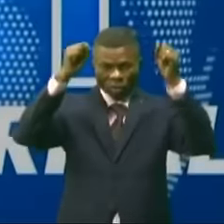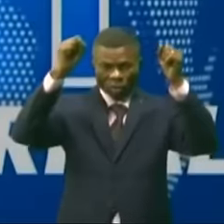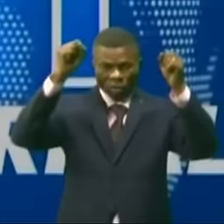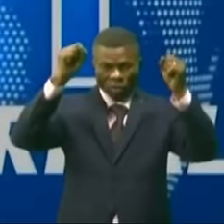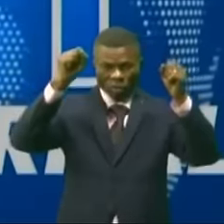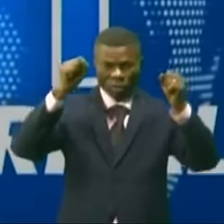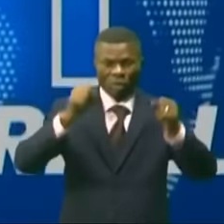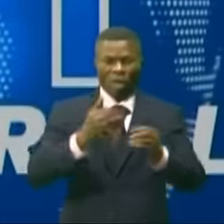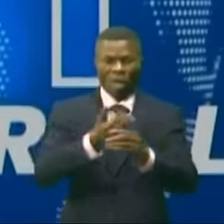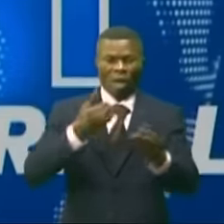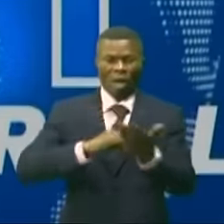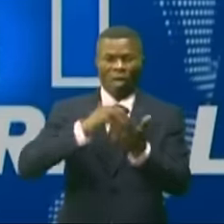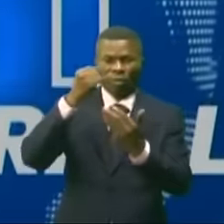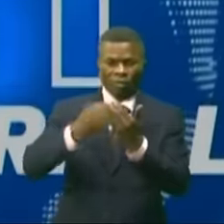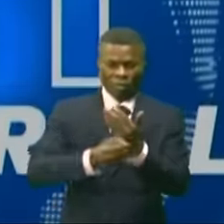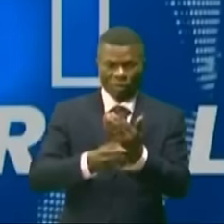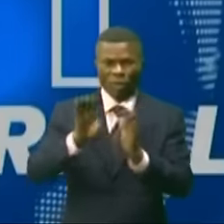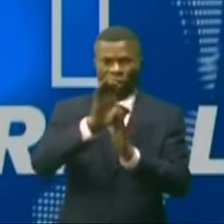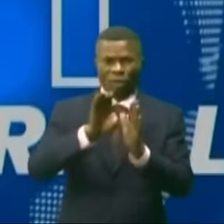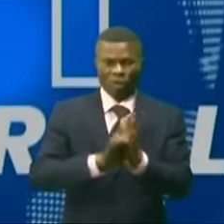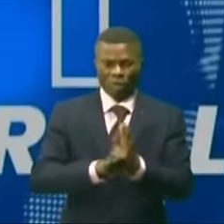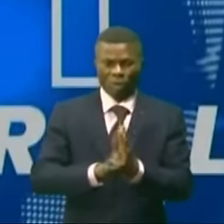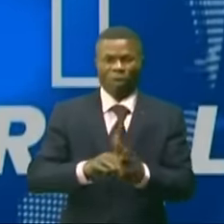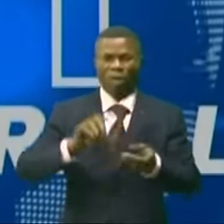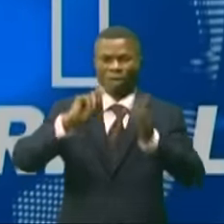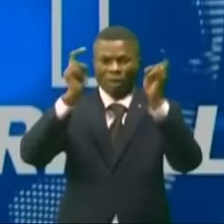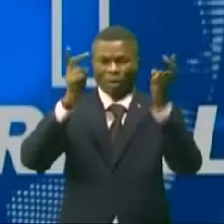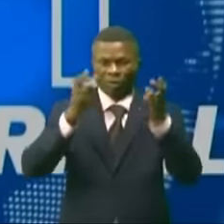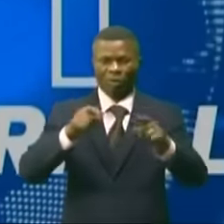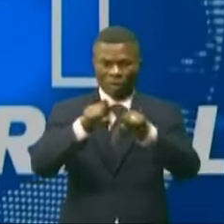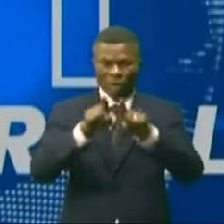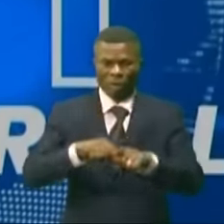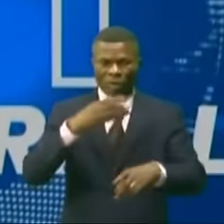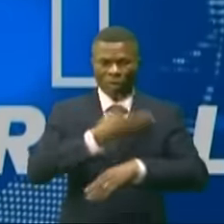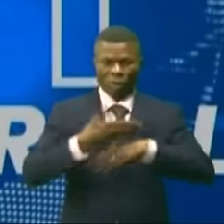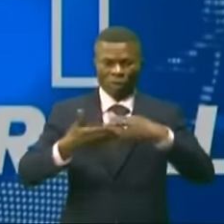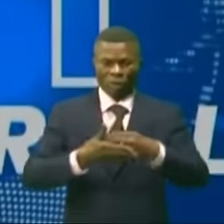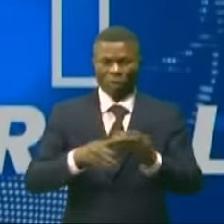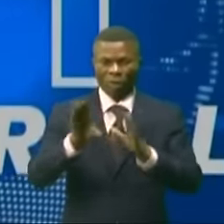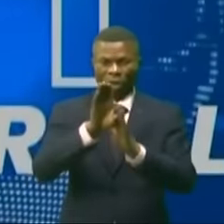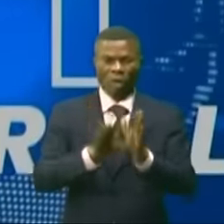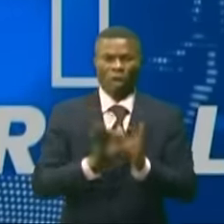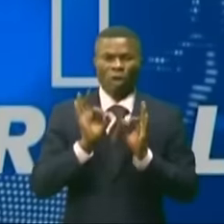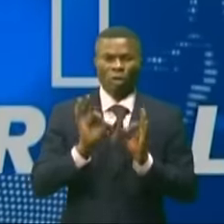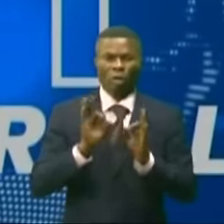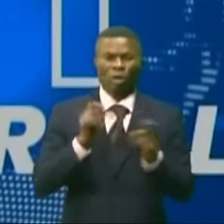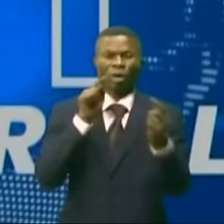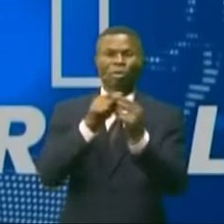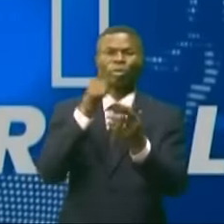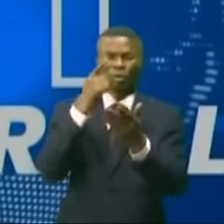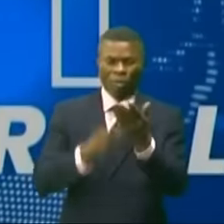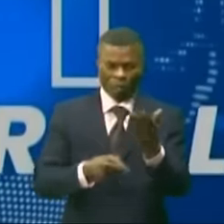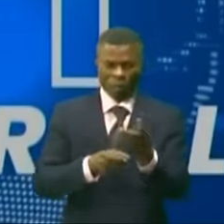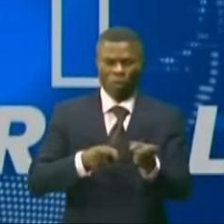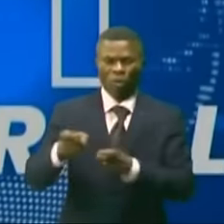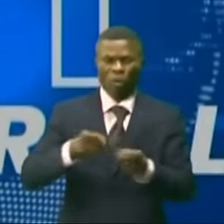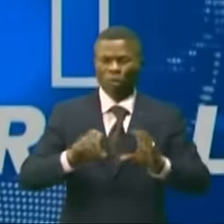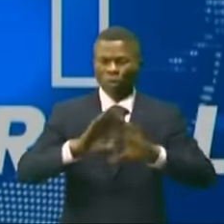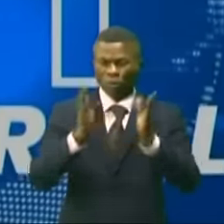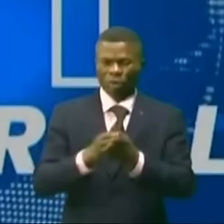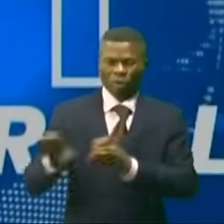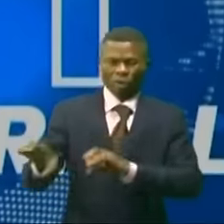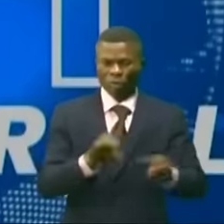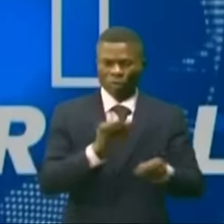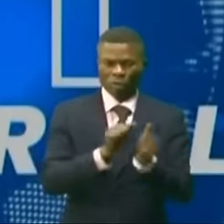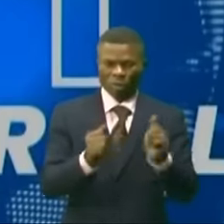l'avant projet portant Code de l'Urbanisme et de construction ce nouveau code aura pour objet de régir toutes les actions